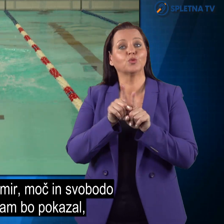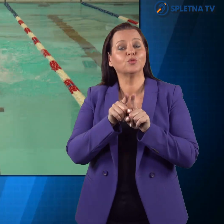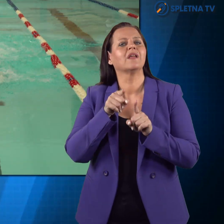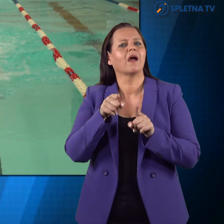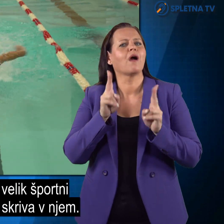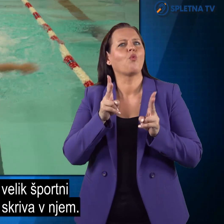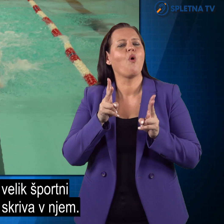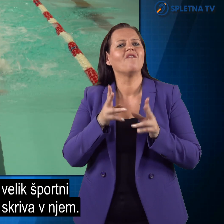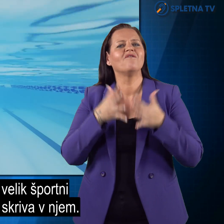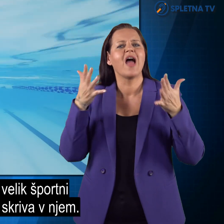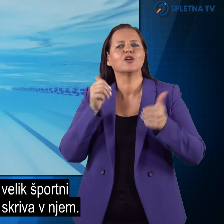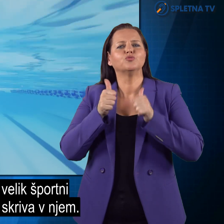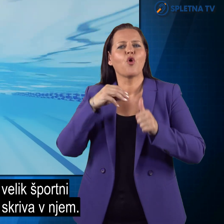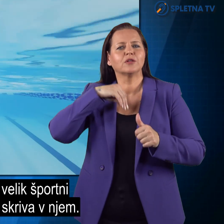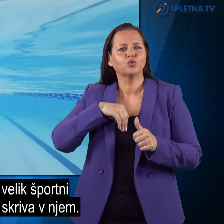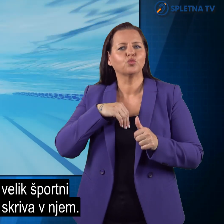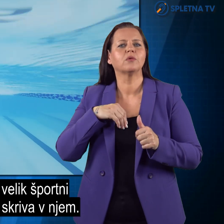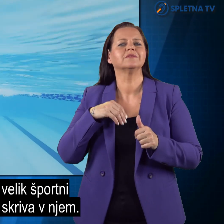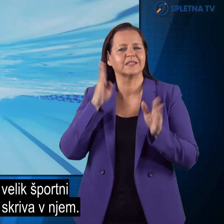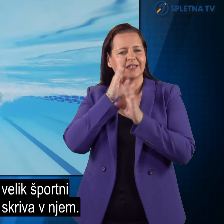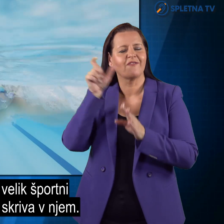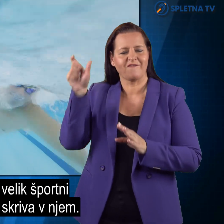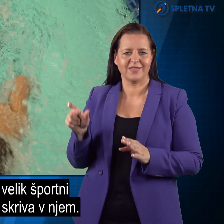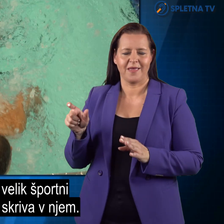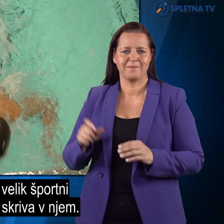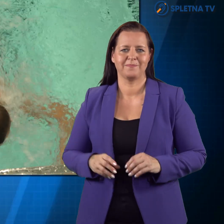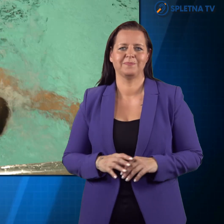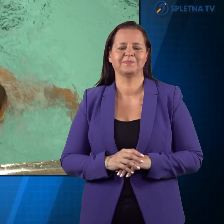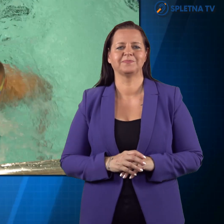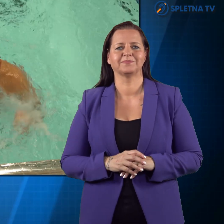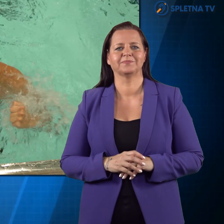kako velik športni duh se skriva v njem.